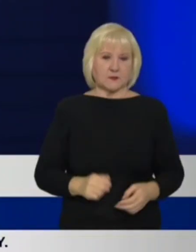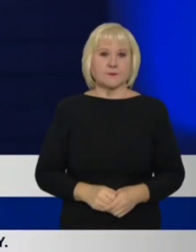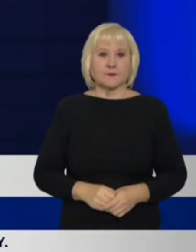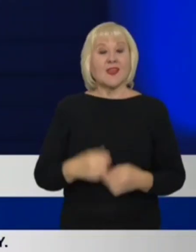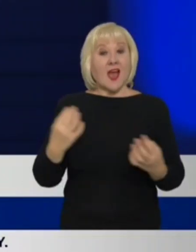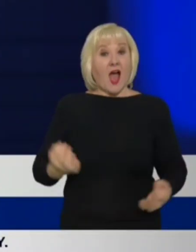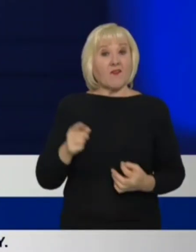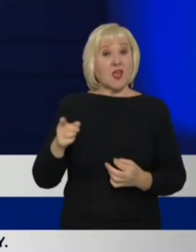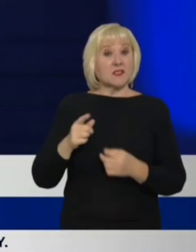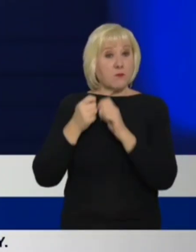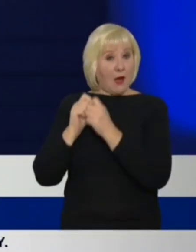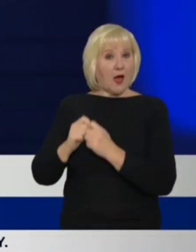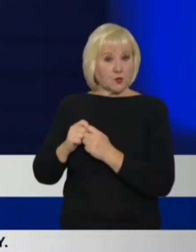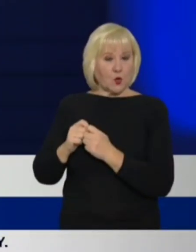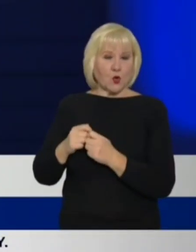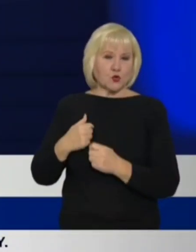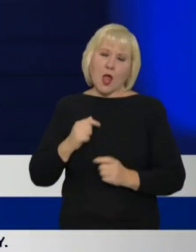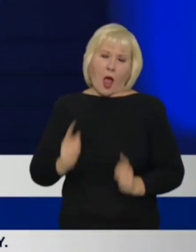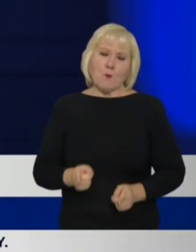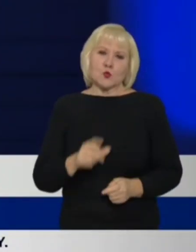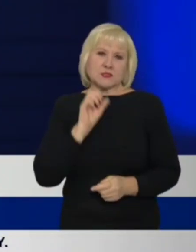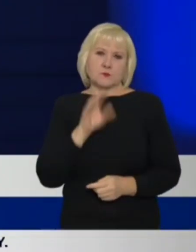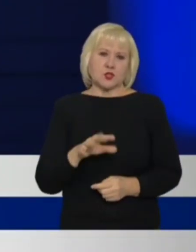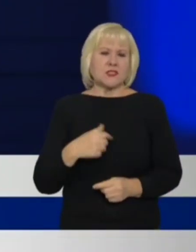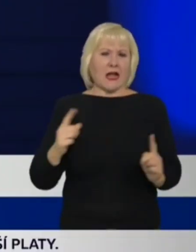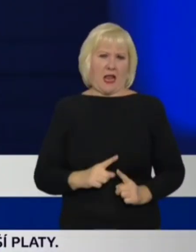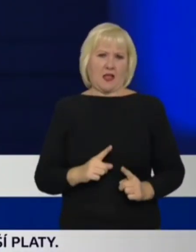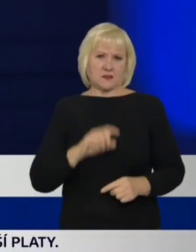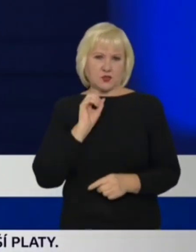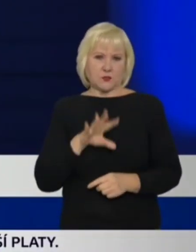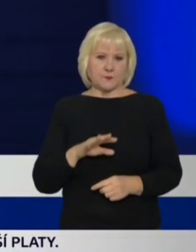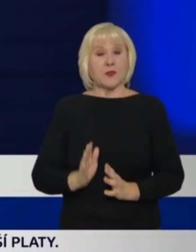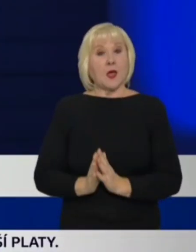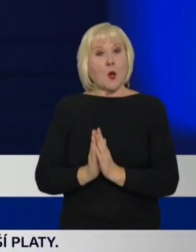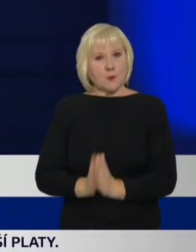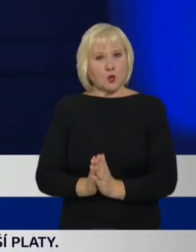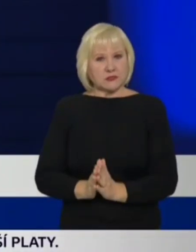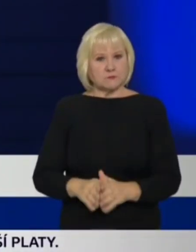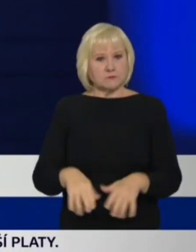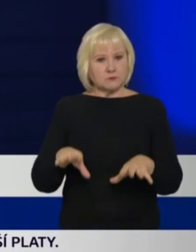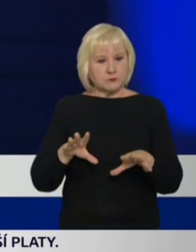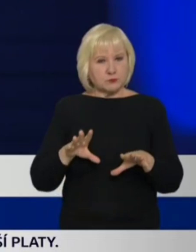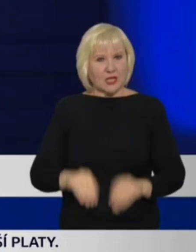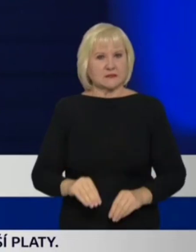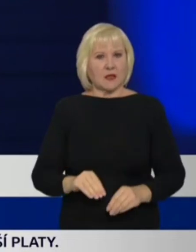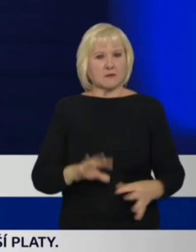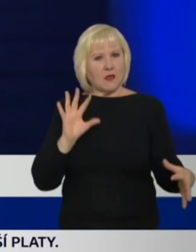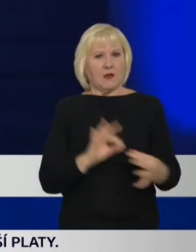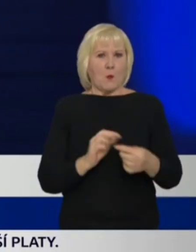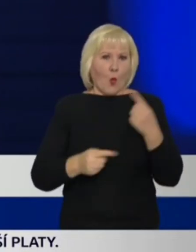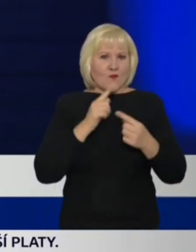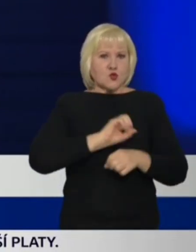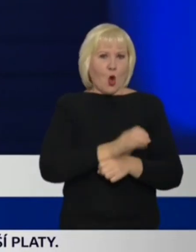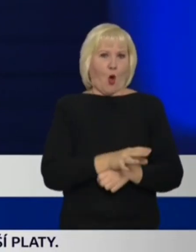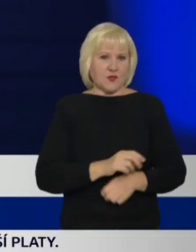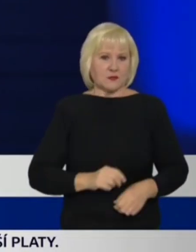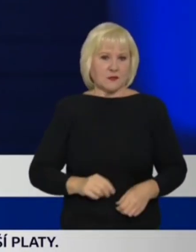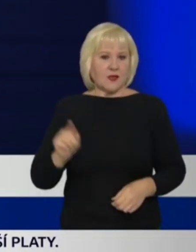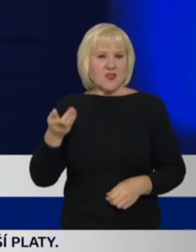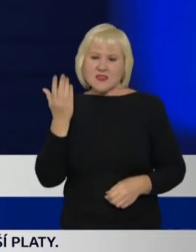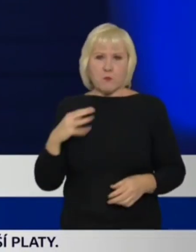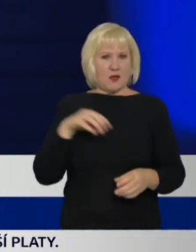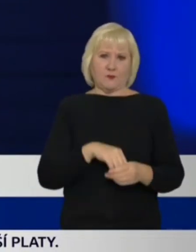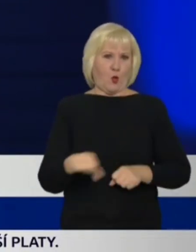k panu ministrovi Bartošovi. Promiňte, musím, budu velmi krátká. Prosím, přestaňte se otírat o covid. Vy jste ve vládě v té době